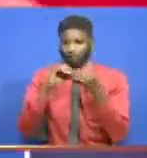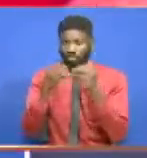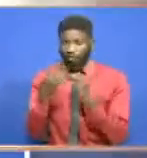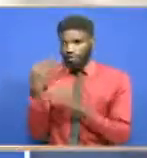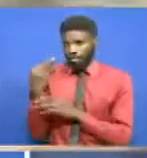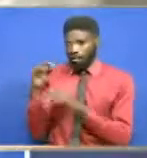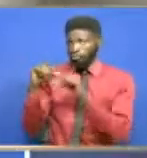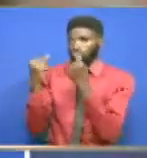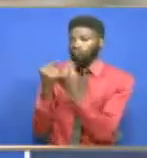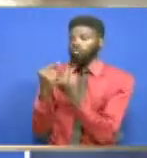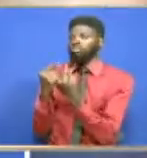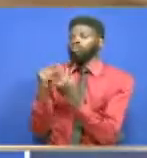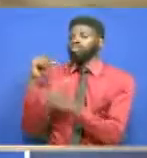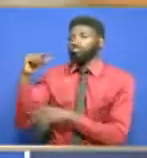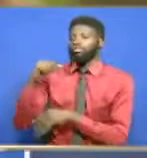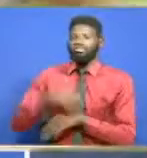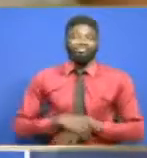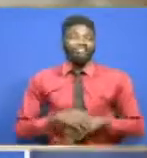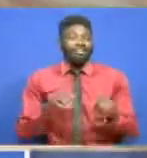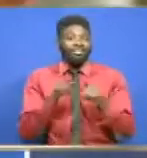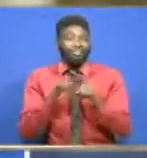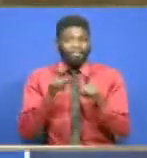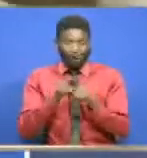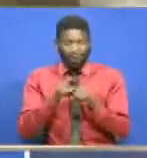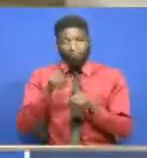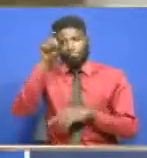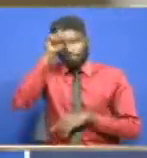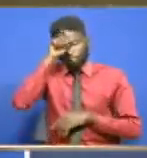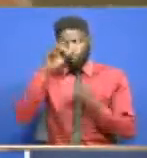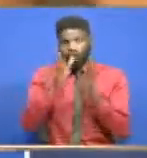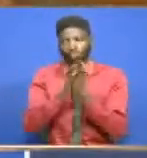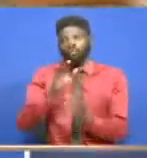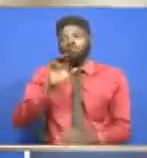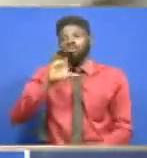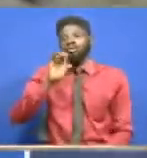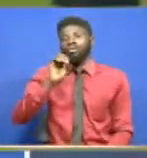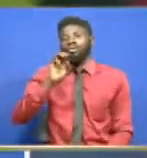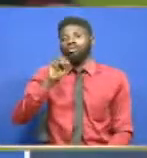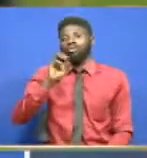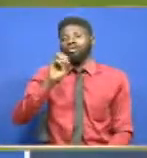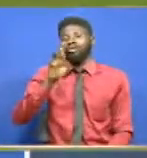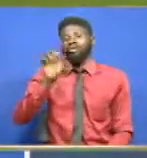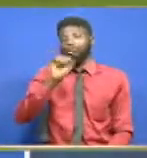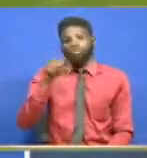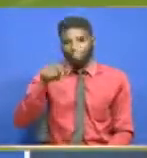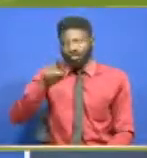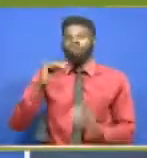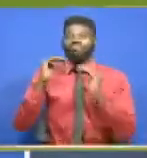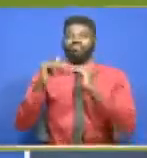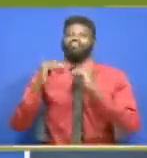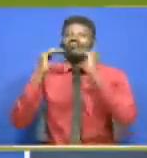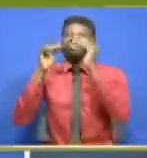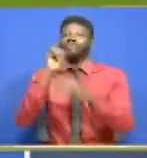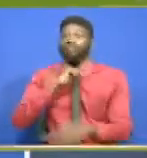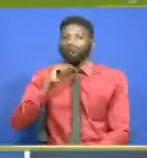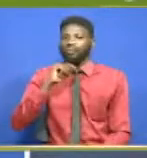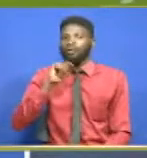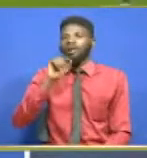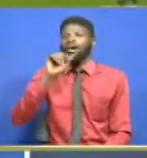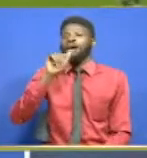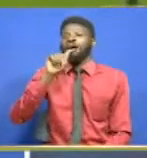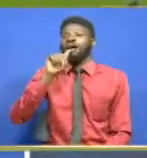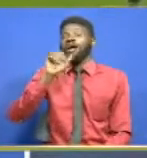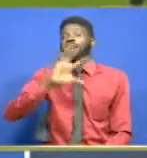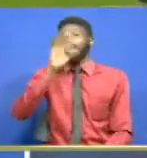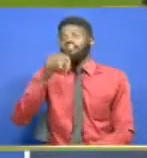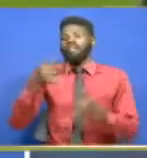kundi G. Vigogo Misri na Limbukeni Comoros tayari wamefuzu kwa michuano ya kombe la bara Afrika itakayoandaliwa nchini Cameroon kutoka